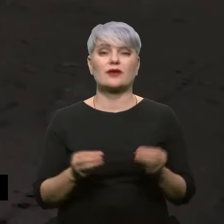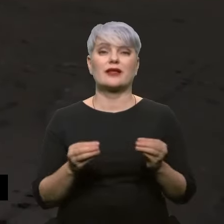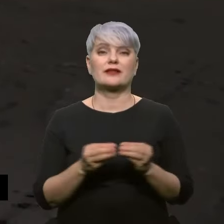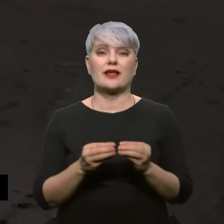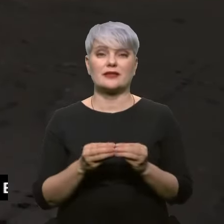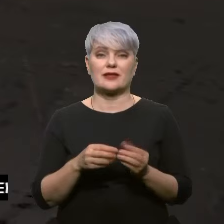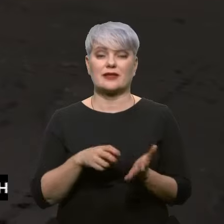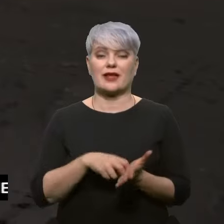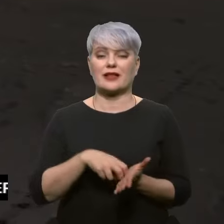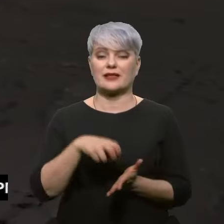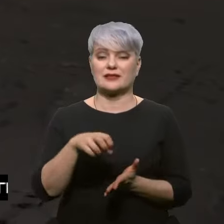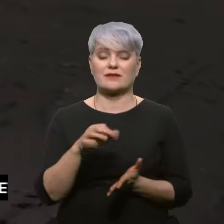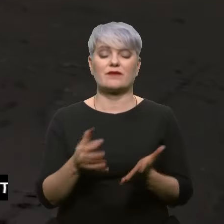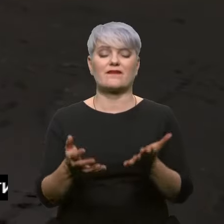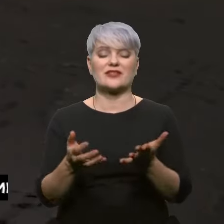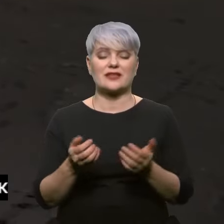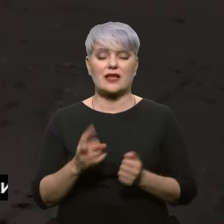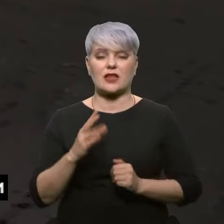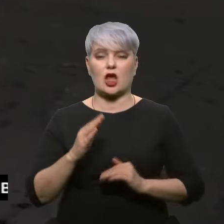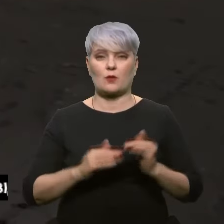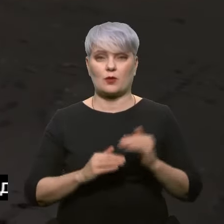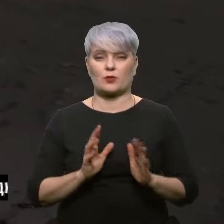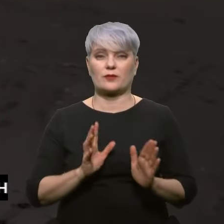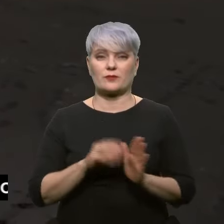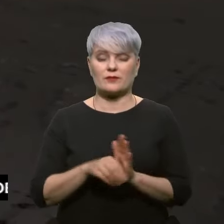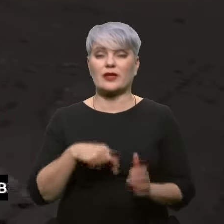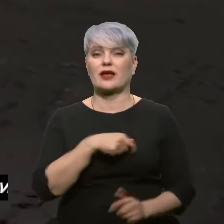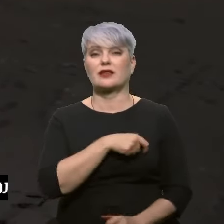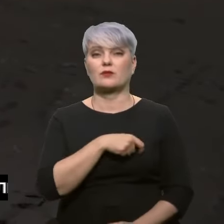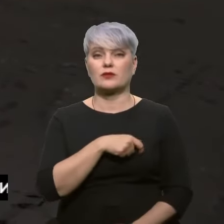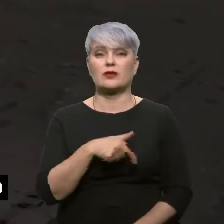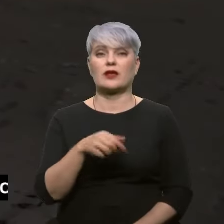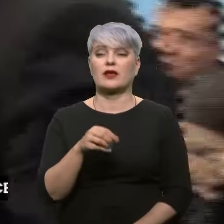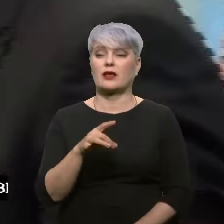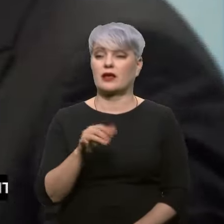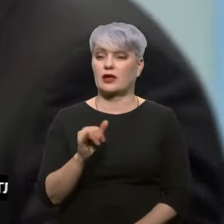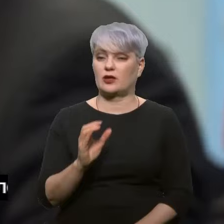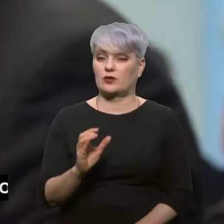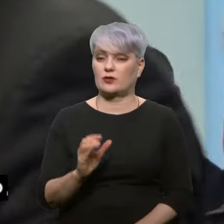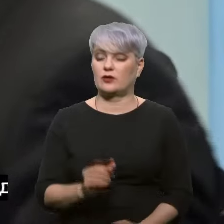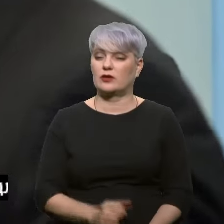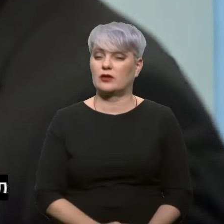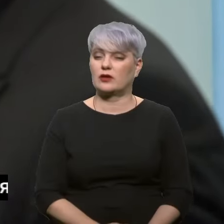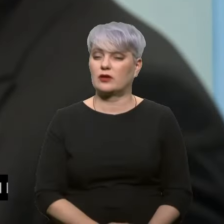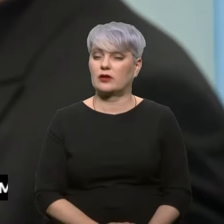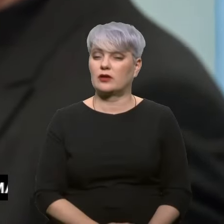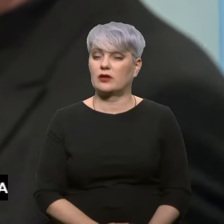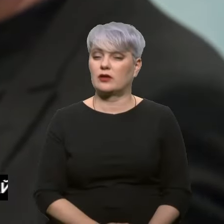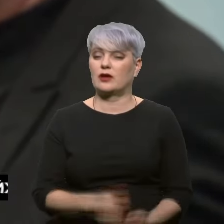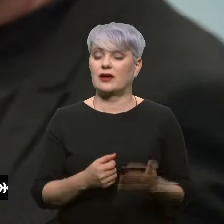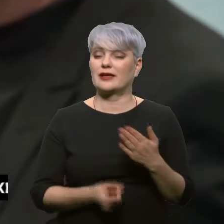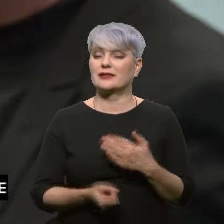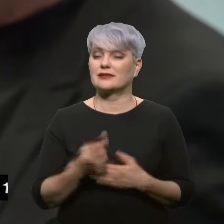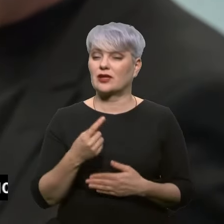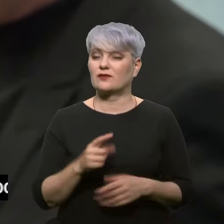на поруки Ігоря Мазепи серед поручителів, зокрема і народний депутат Андрій Герус. Тепер з'явилося, що